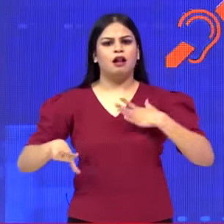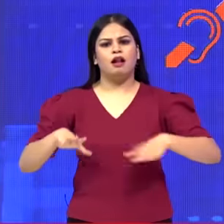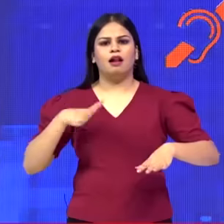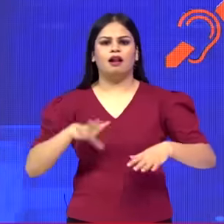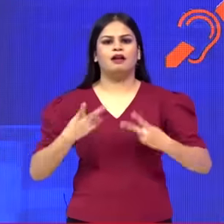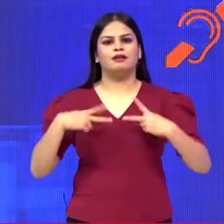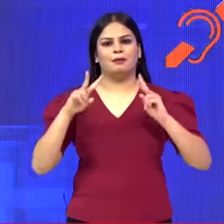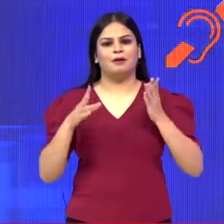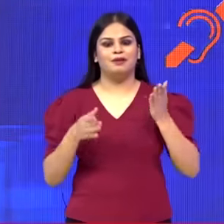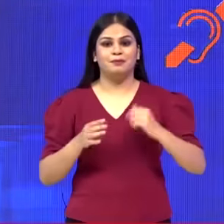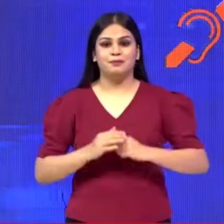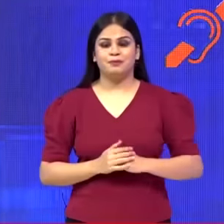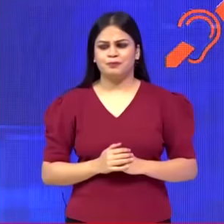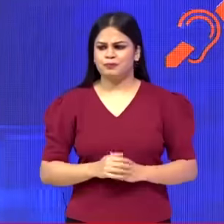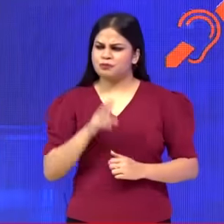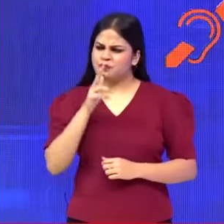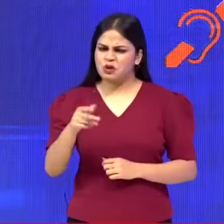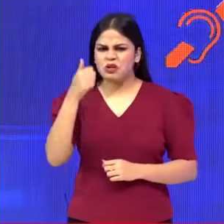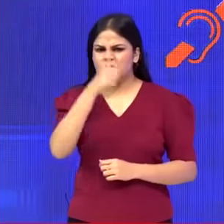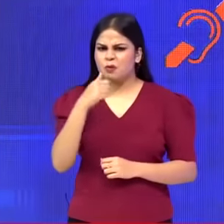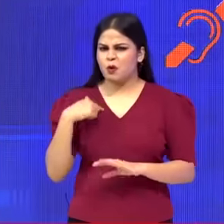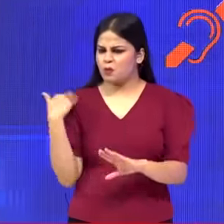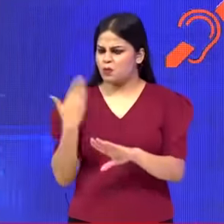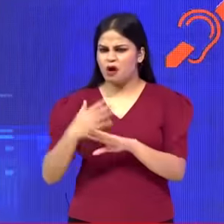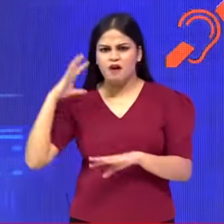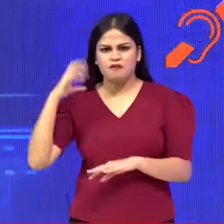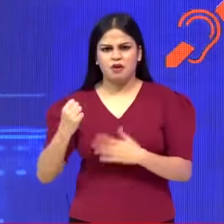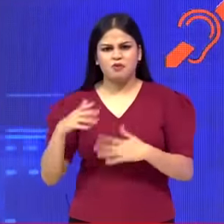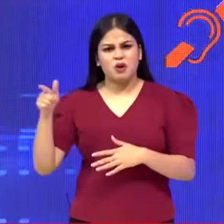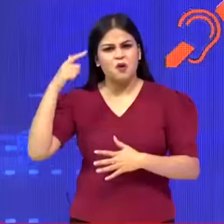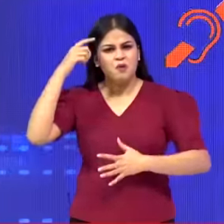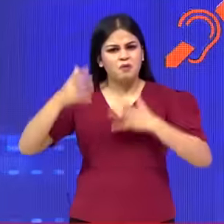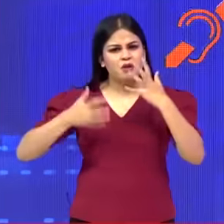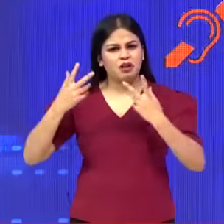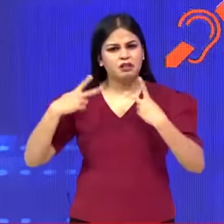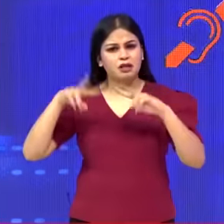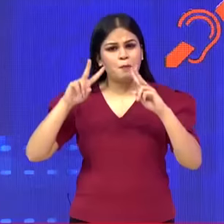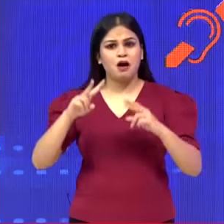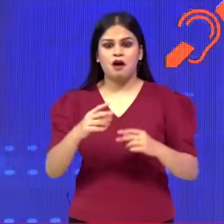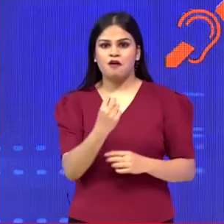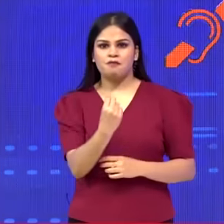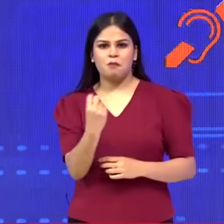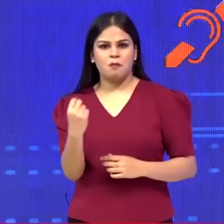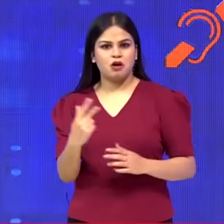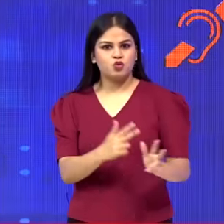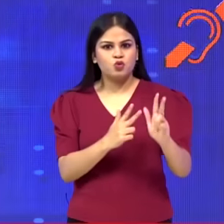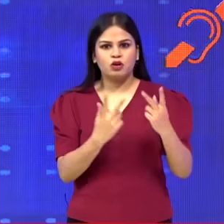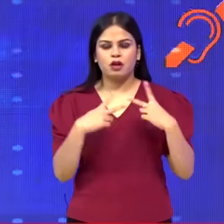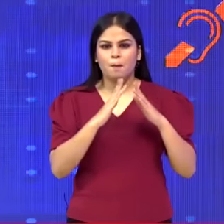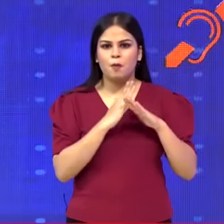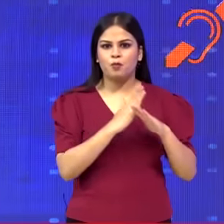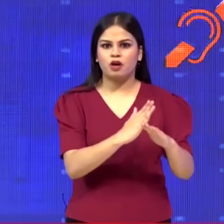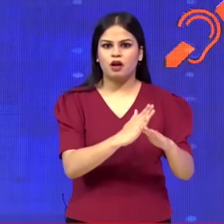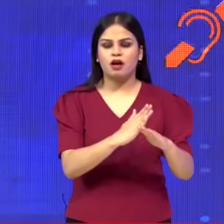हैं. सलमान आजकल सुना है बहुत परेशान है, 5+ सिक्योरिटी है, हर